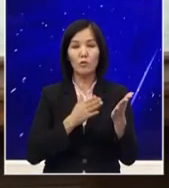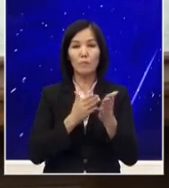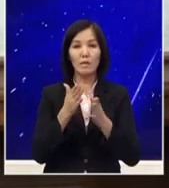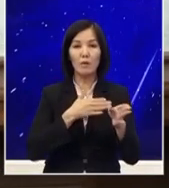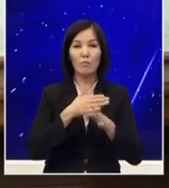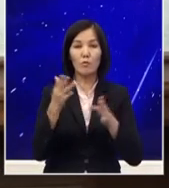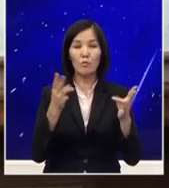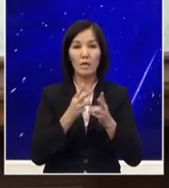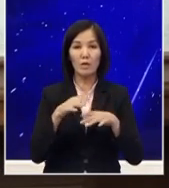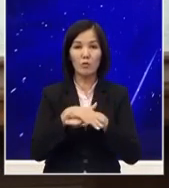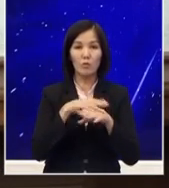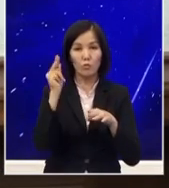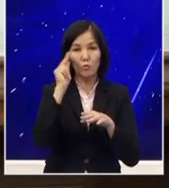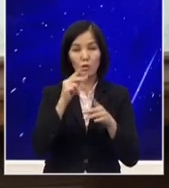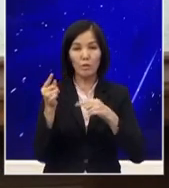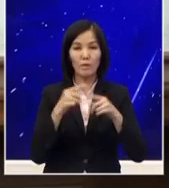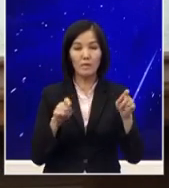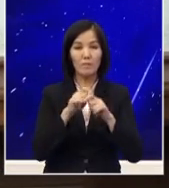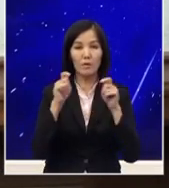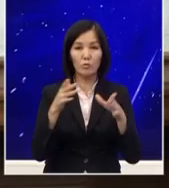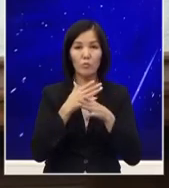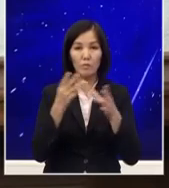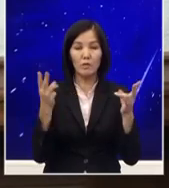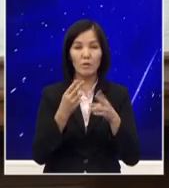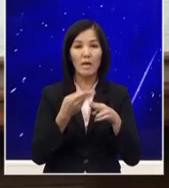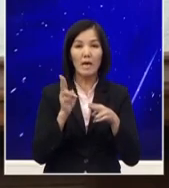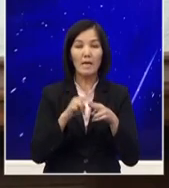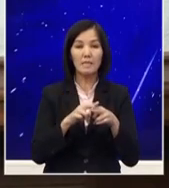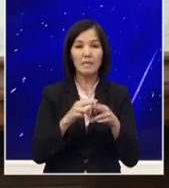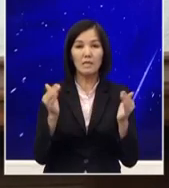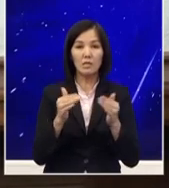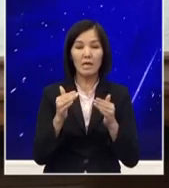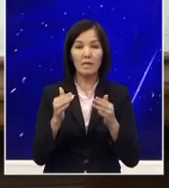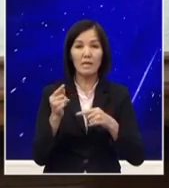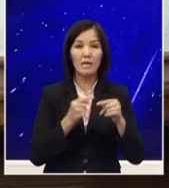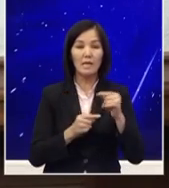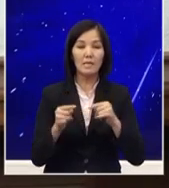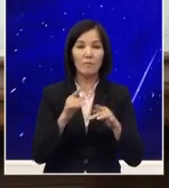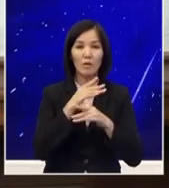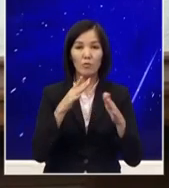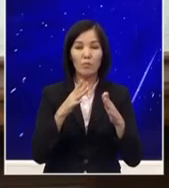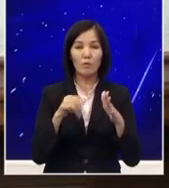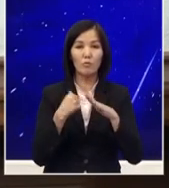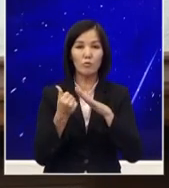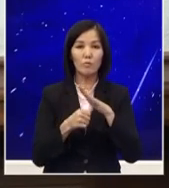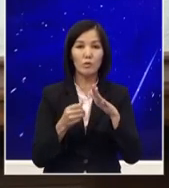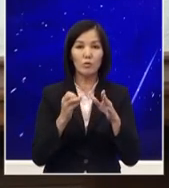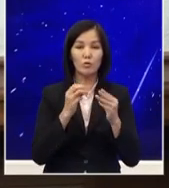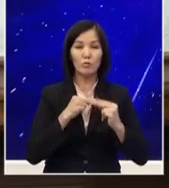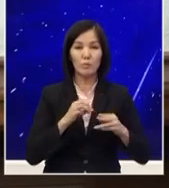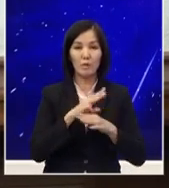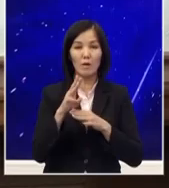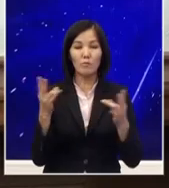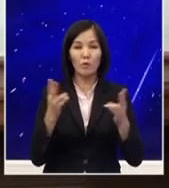керек. Тұрғындарды оқытып, кәсіп ашуға көмектесіңіздер. Әсіресе шағын кәсіпкерлікті көбейтіп, жұмыссыздарды жұмыспен қамту керек.